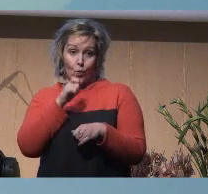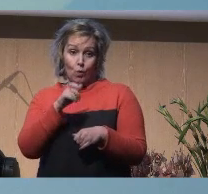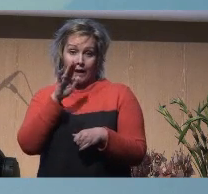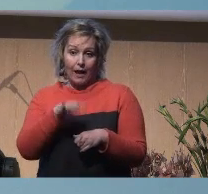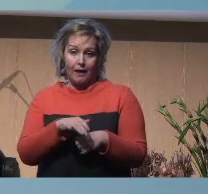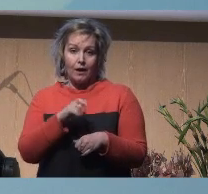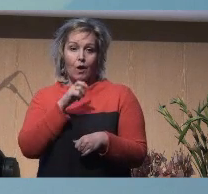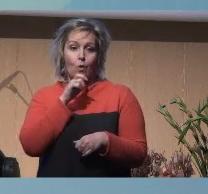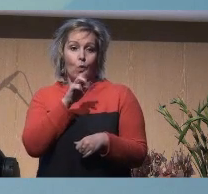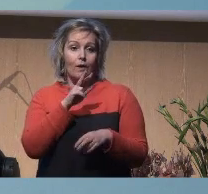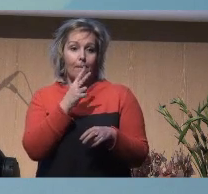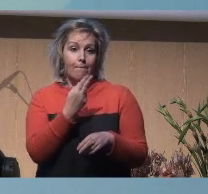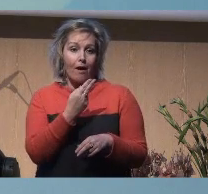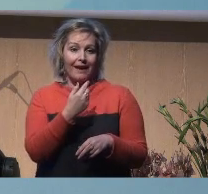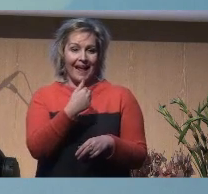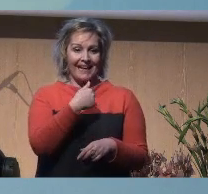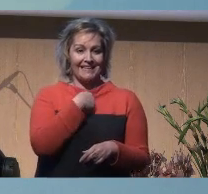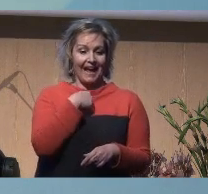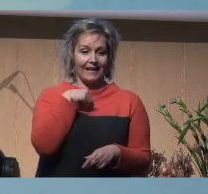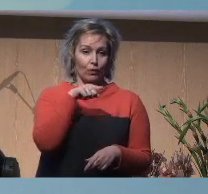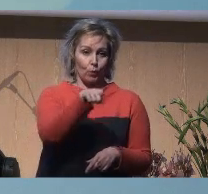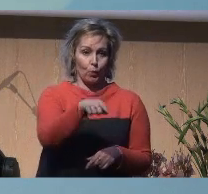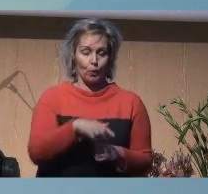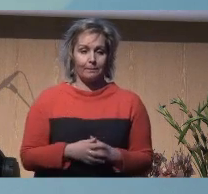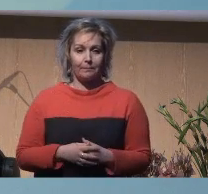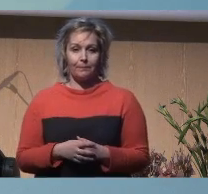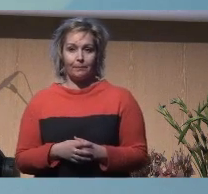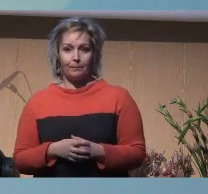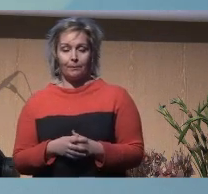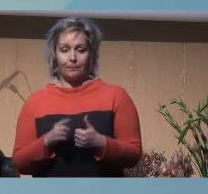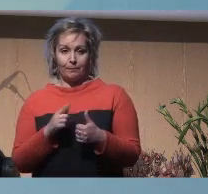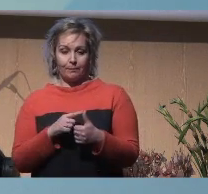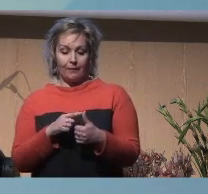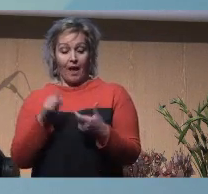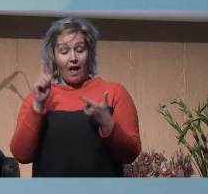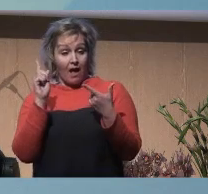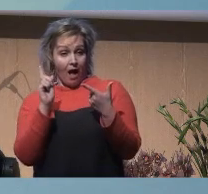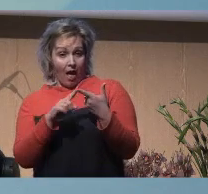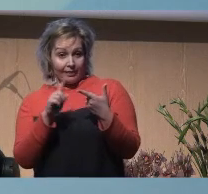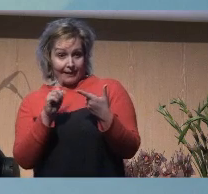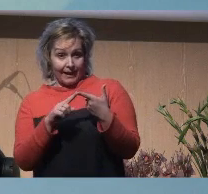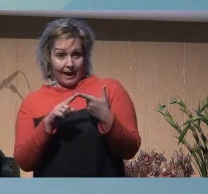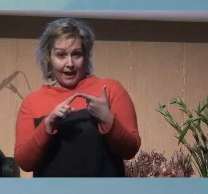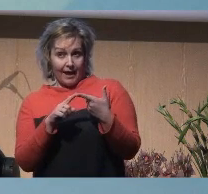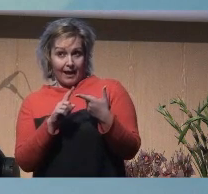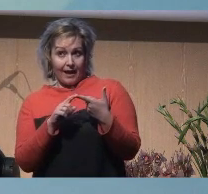er ordparet jeg-du. Det andre